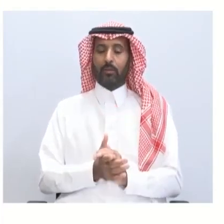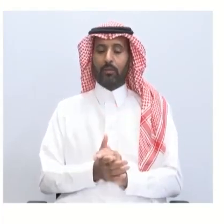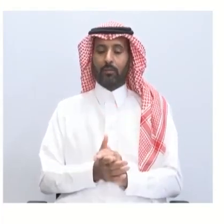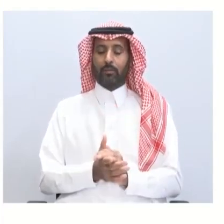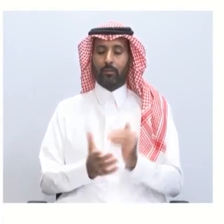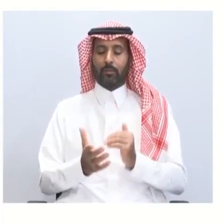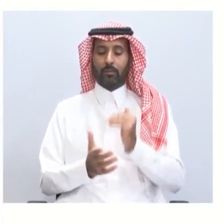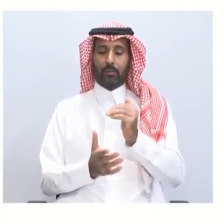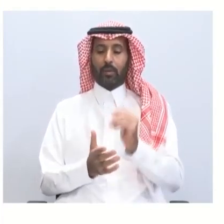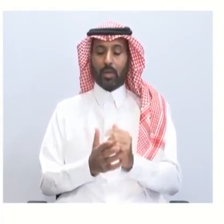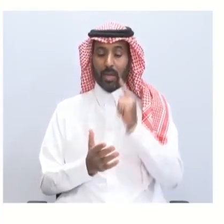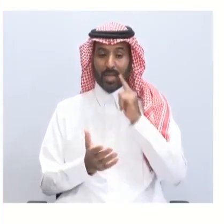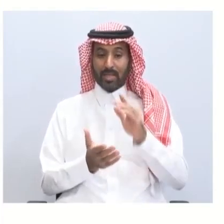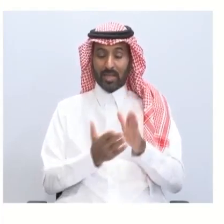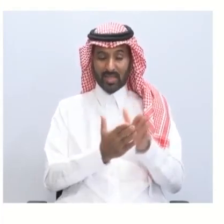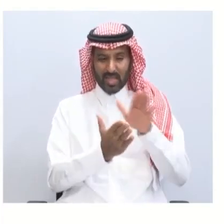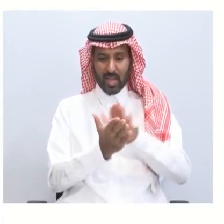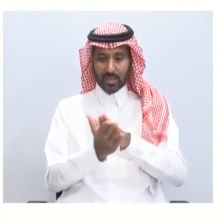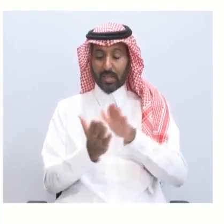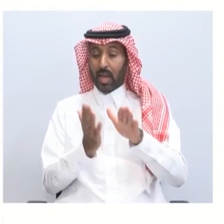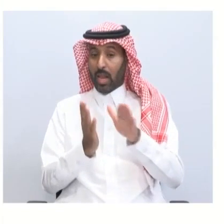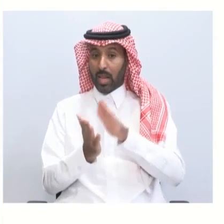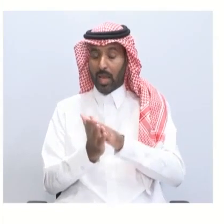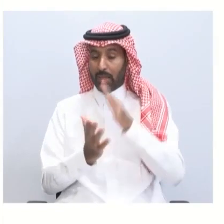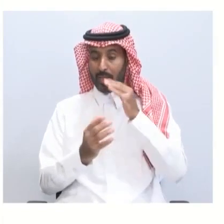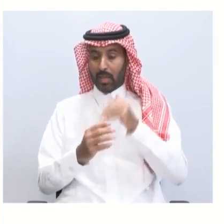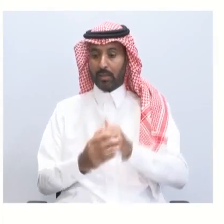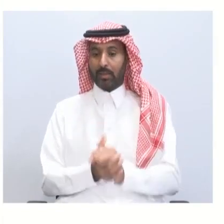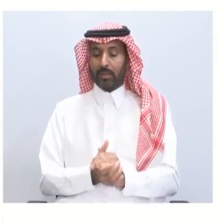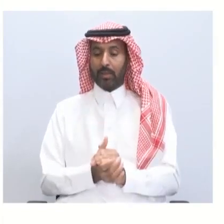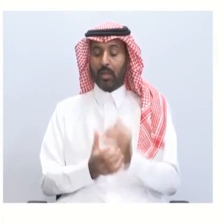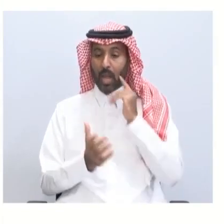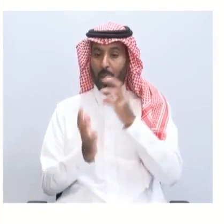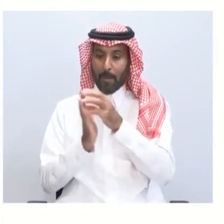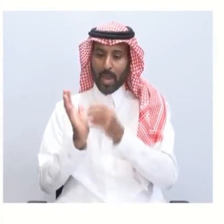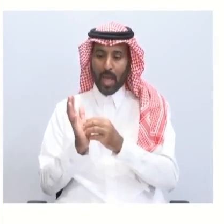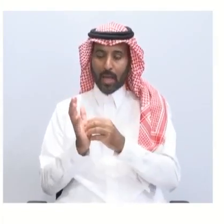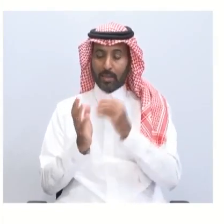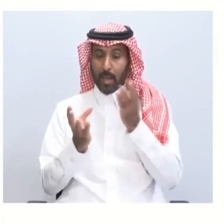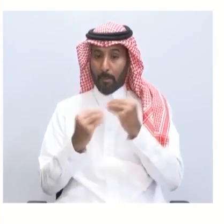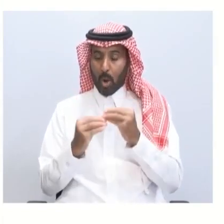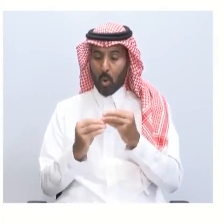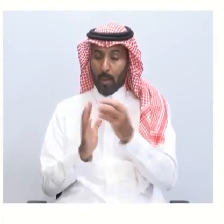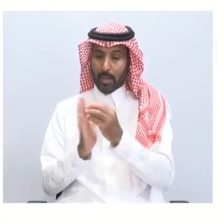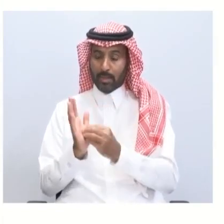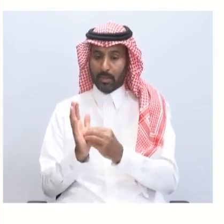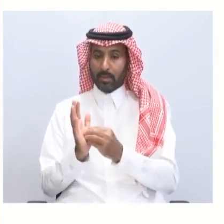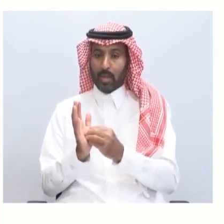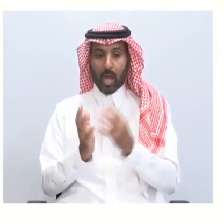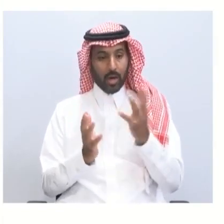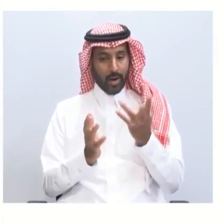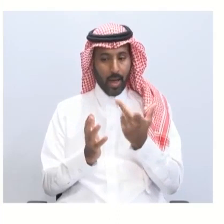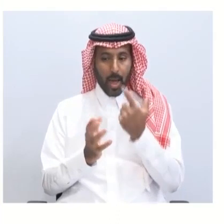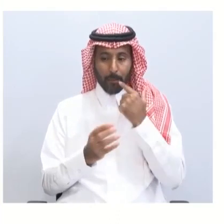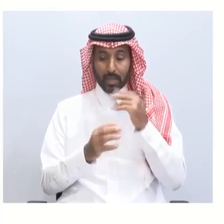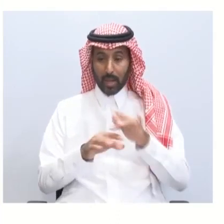اجراء النسخ الاحتياطي اجراء النسخ الاحتياطي للبيانات ويكون المعلومات الرقميه